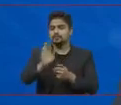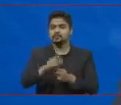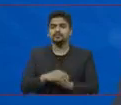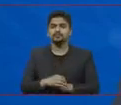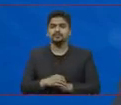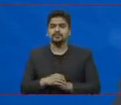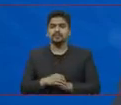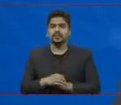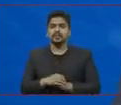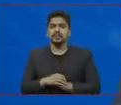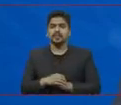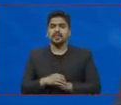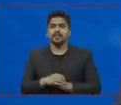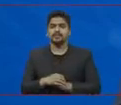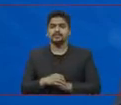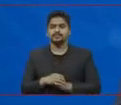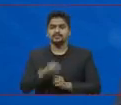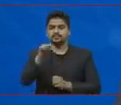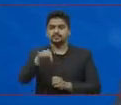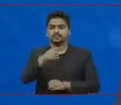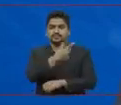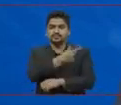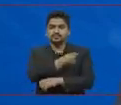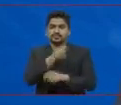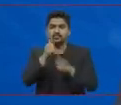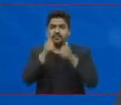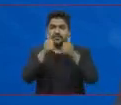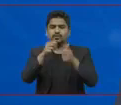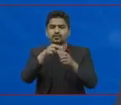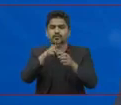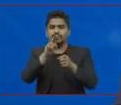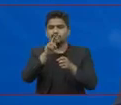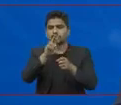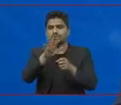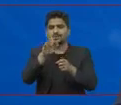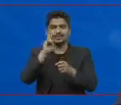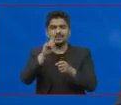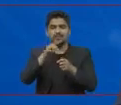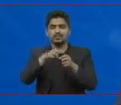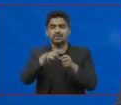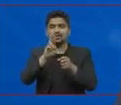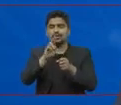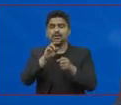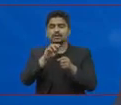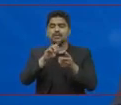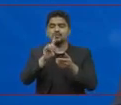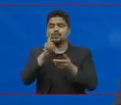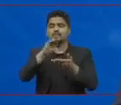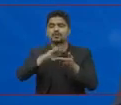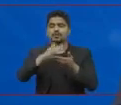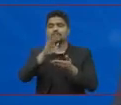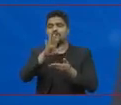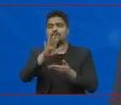छ। यो खोप अभियान चैत्र 25 देखि वैशाख 5 गतेसम्म